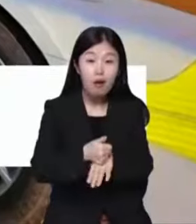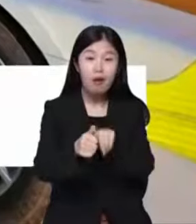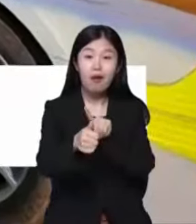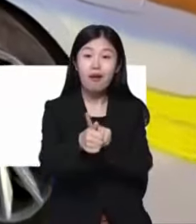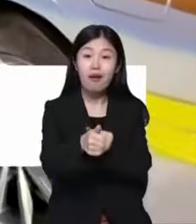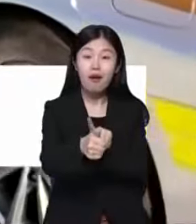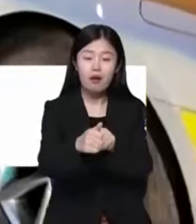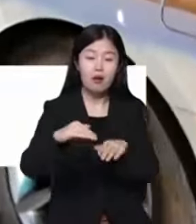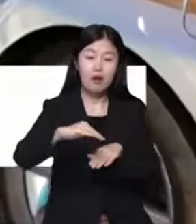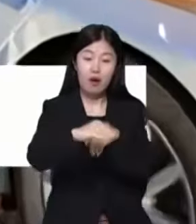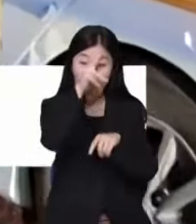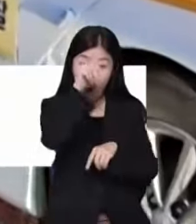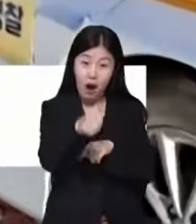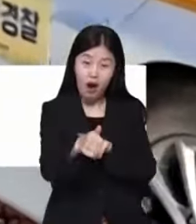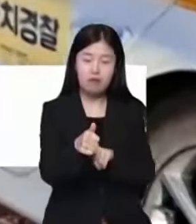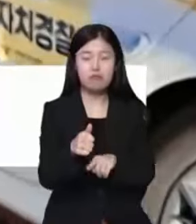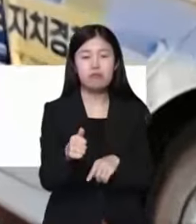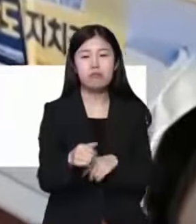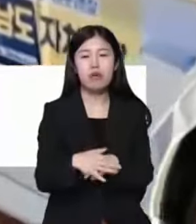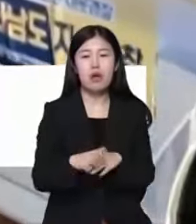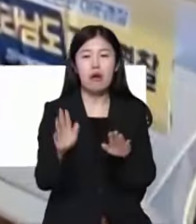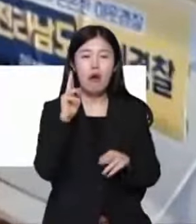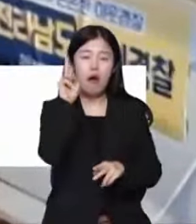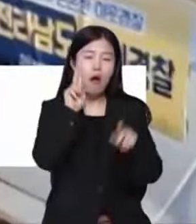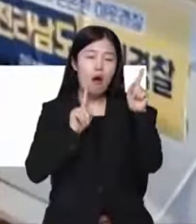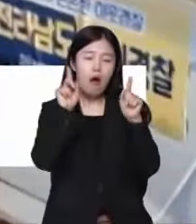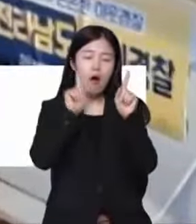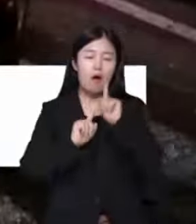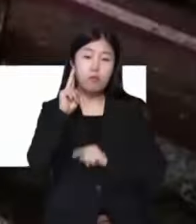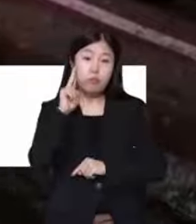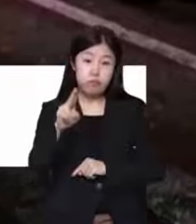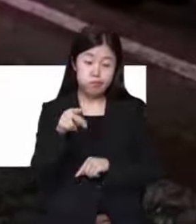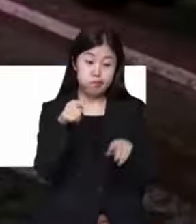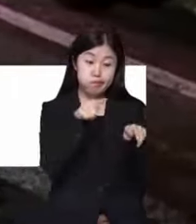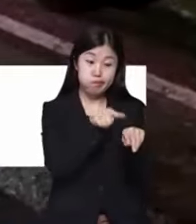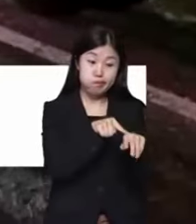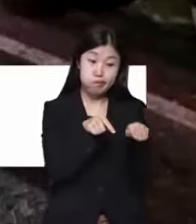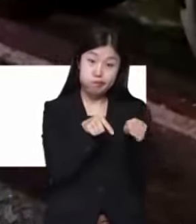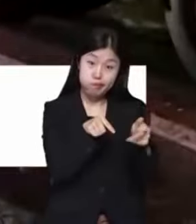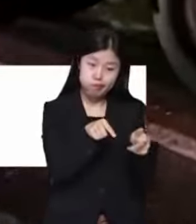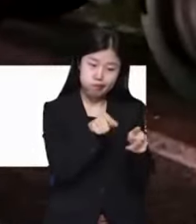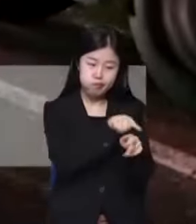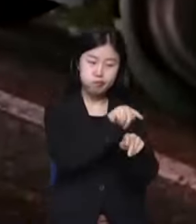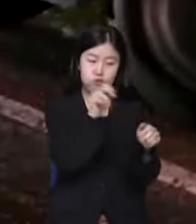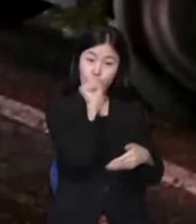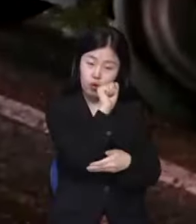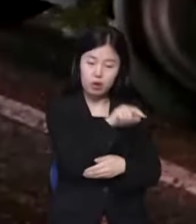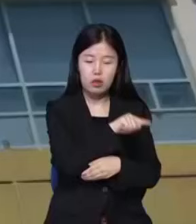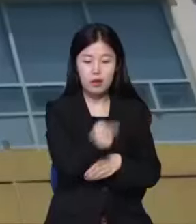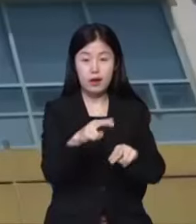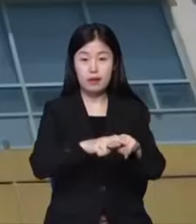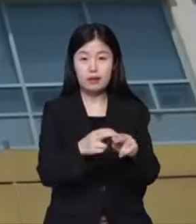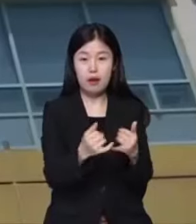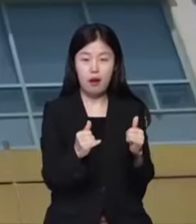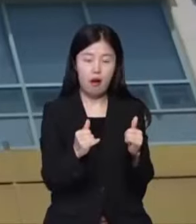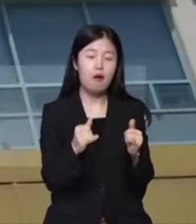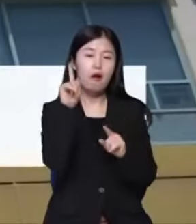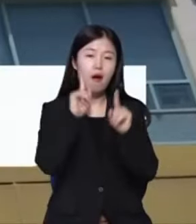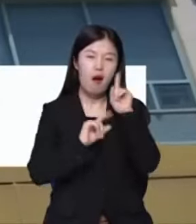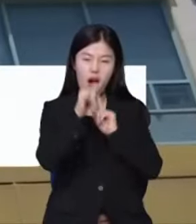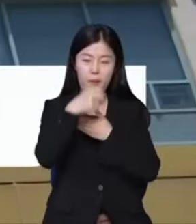크게 다쳐 병원으로 옮겨졌고 도주 차량을 몬 B씨와 동승자도 중상을 입어 병원 치료를 받고 있습니다. 네,